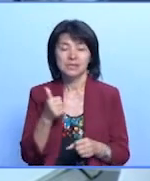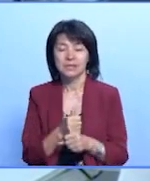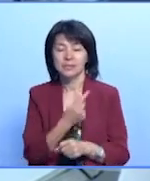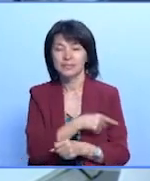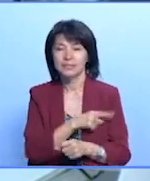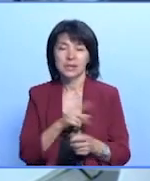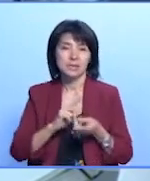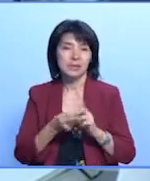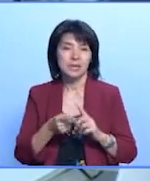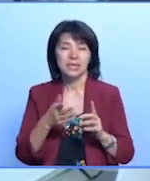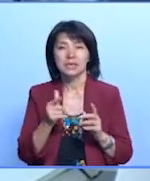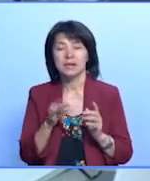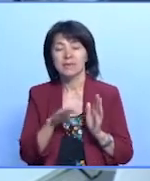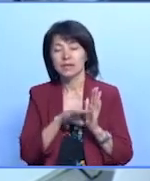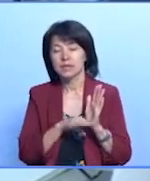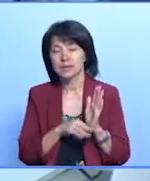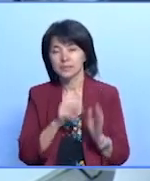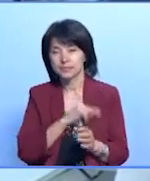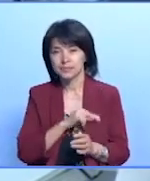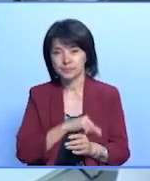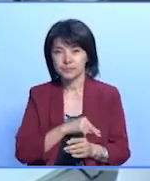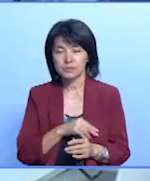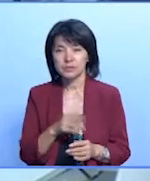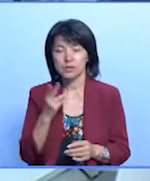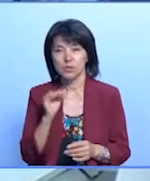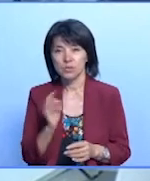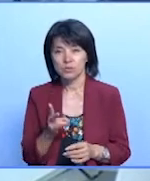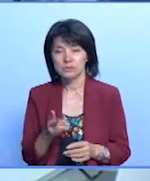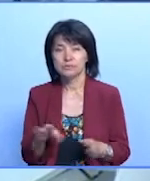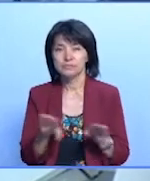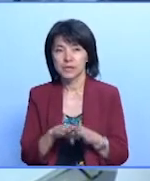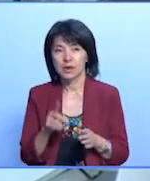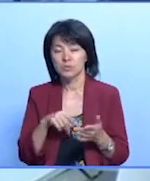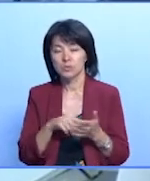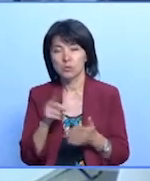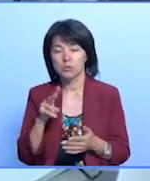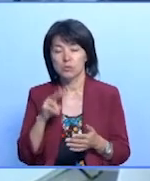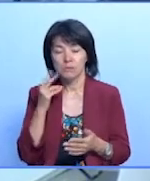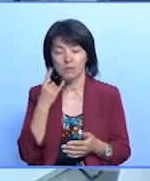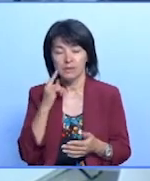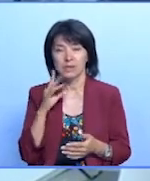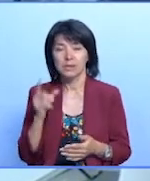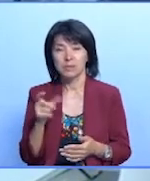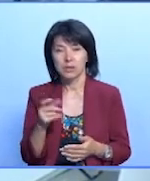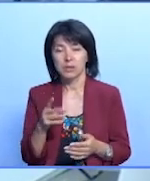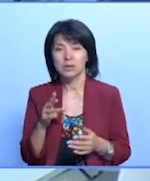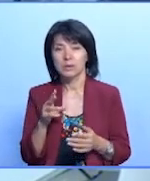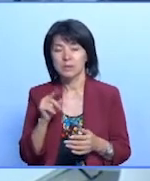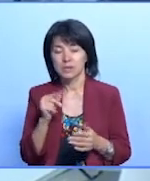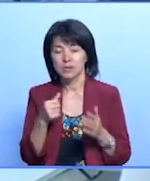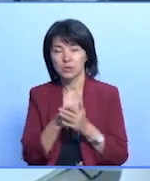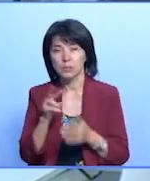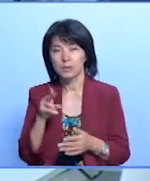изменению графика работы центров обслуживания населения. Так, город Павлодар и город Экибастуз работают с понедельника по пятницу с 9